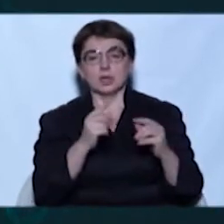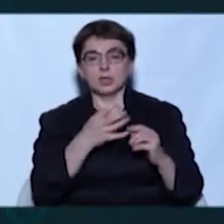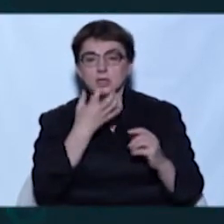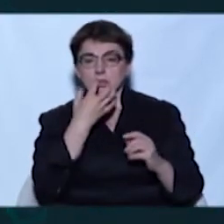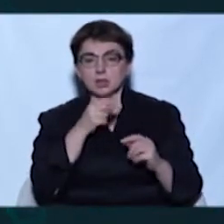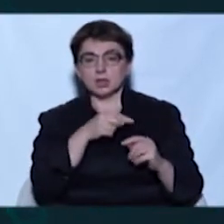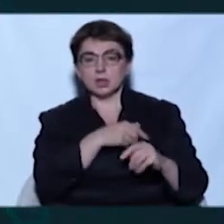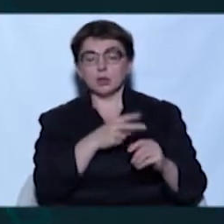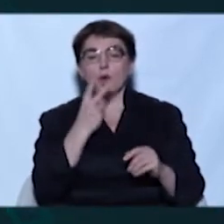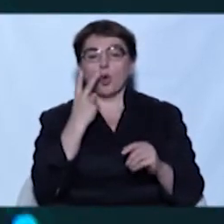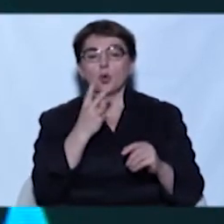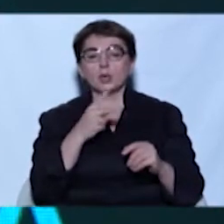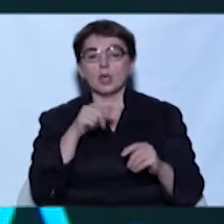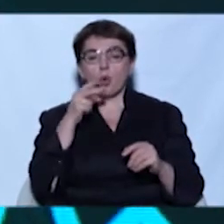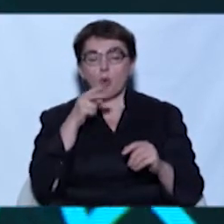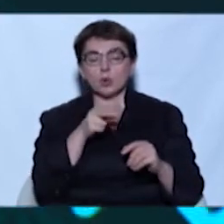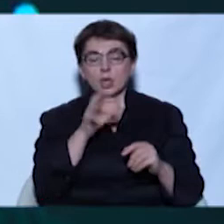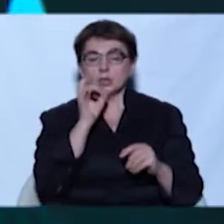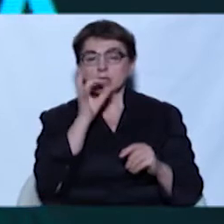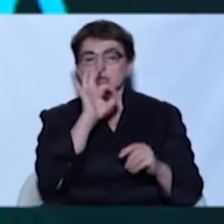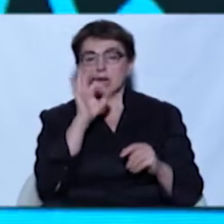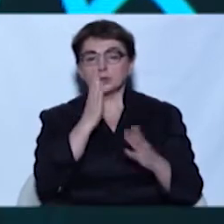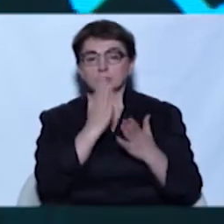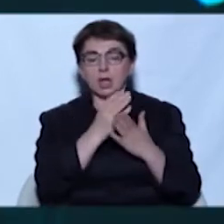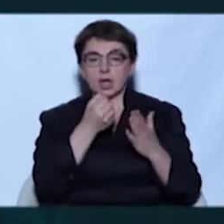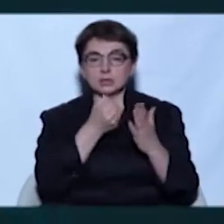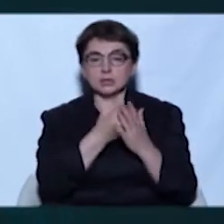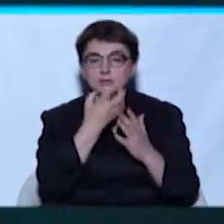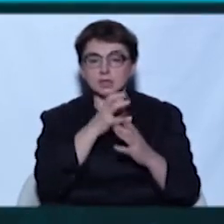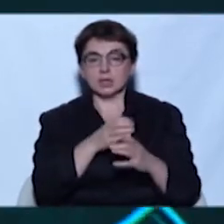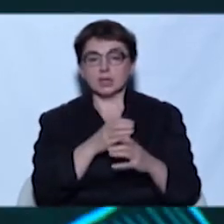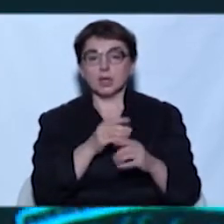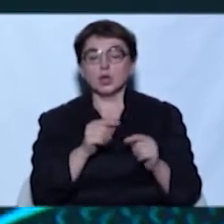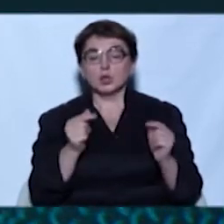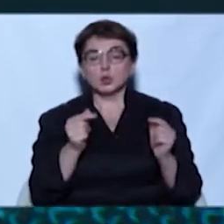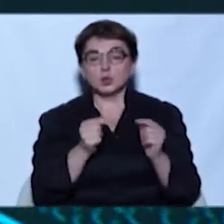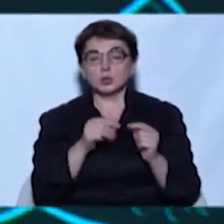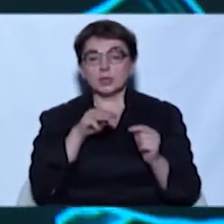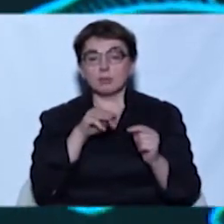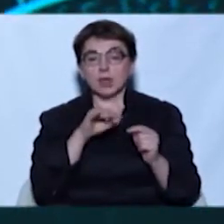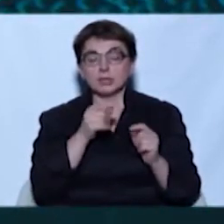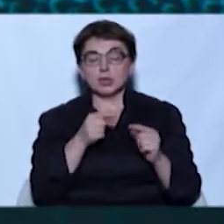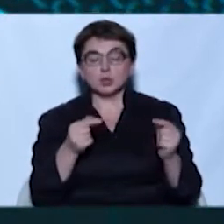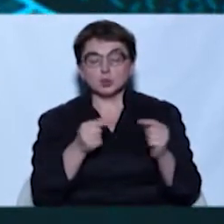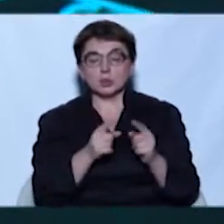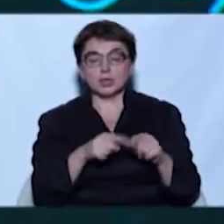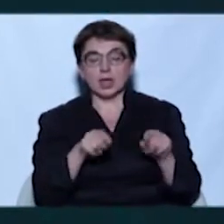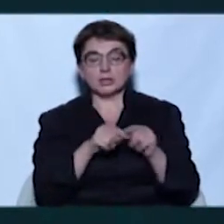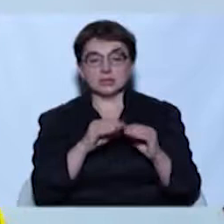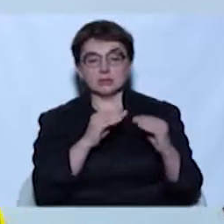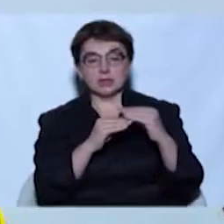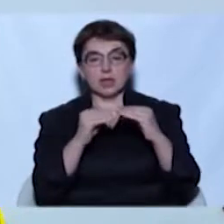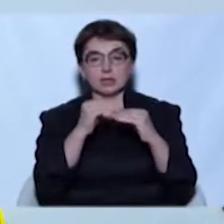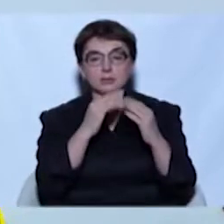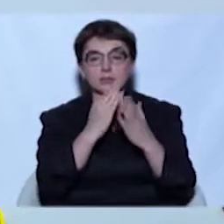ტემპერატურა 2000 გრადუს ცელსიუსს აღწევს. მანტიაც სწორედ ისეთივე ქანებისგანაა